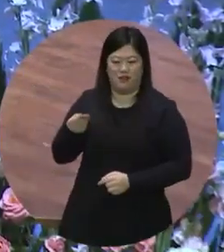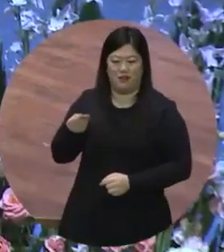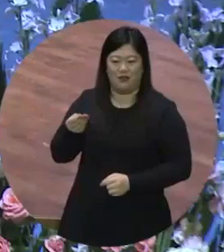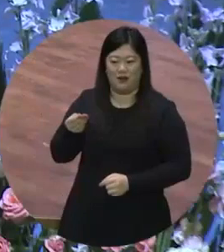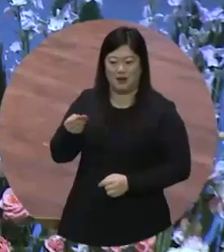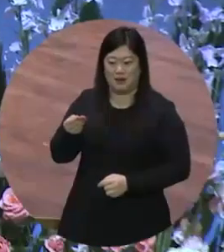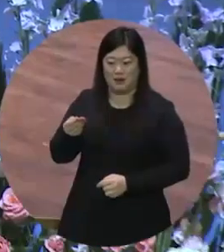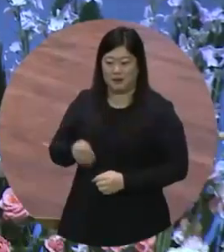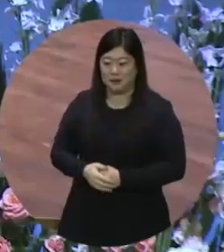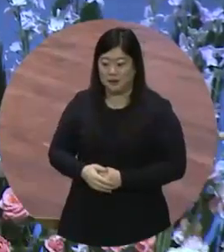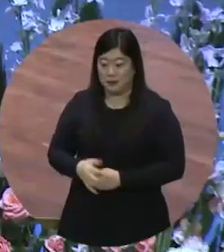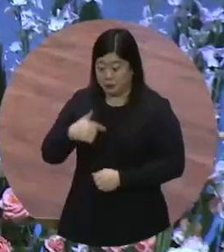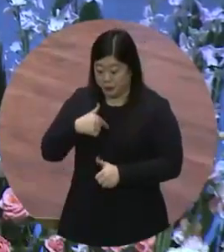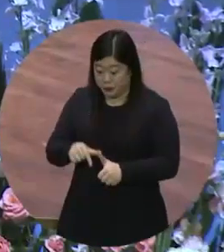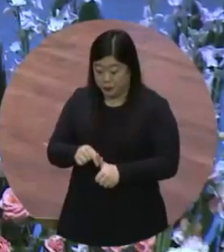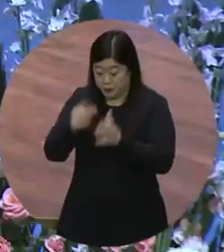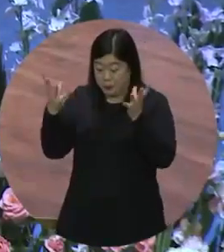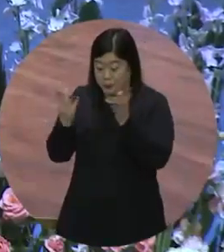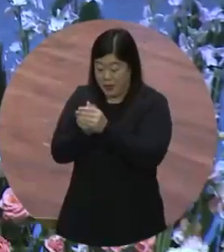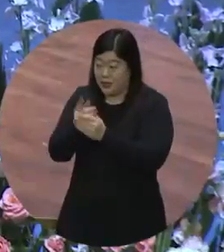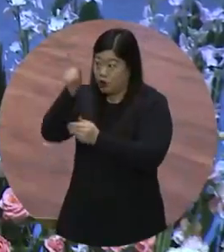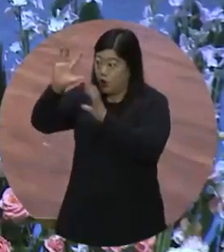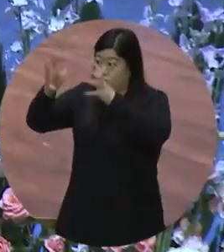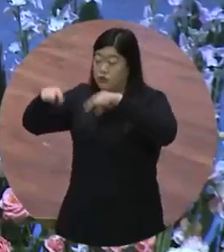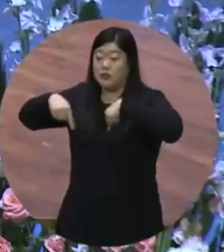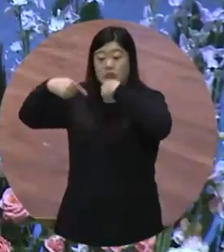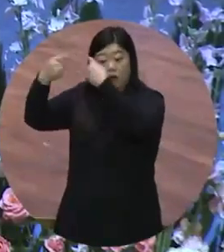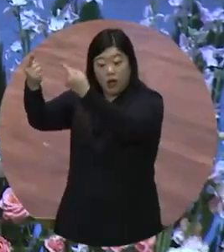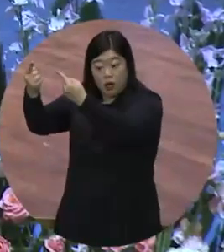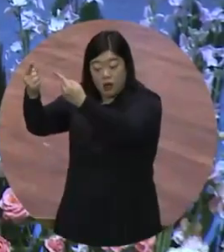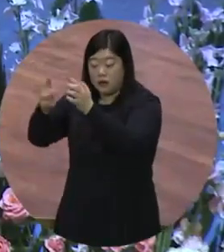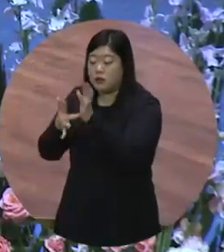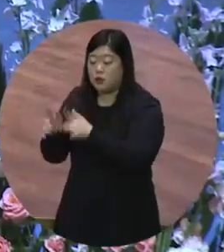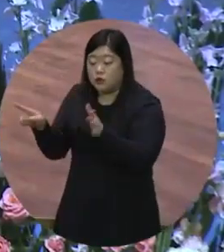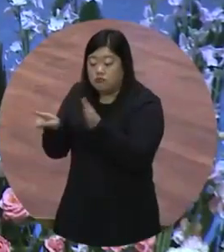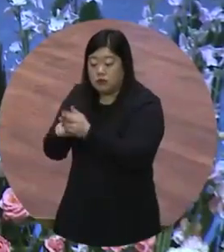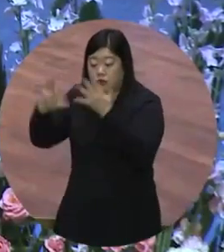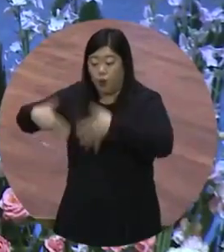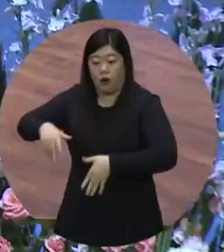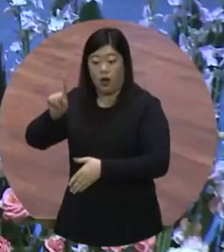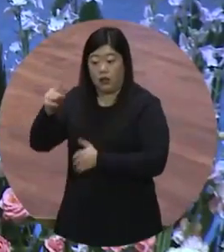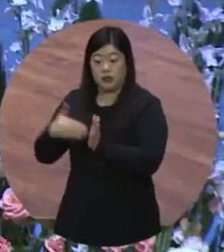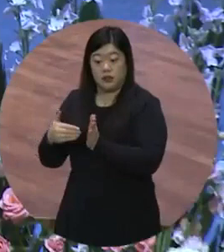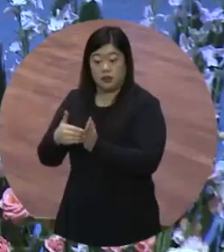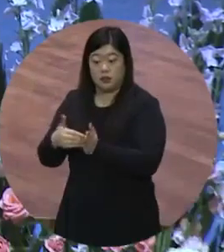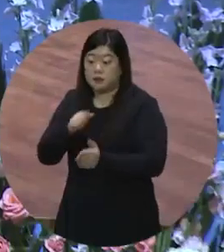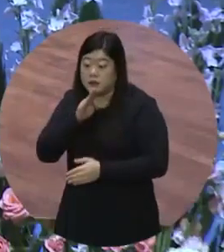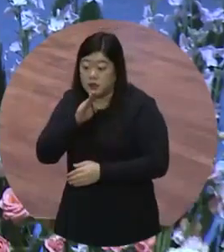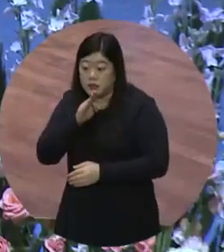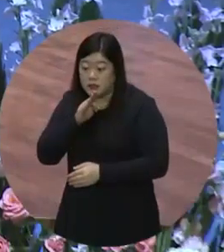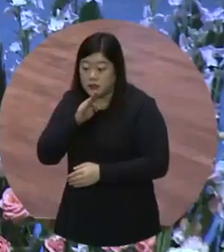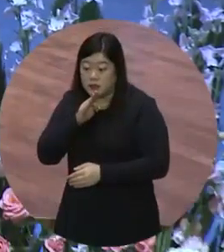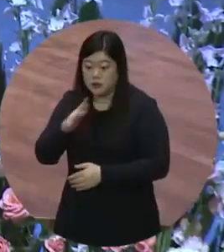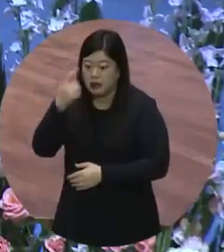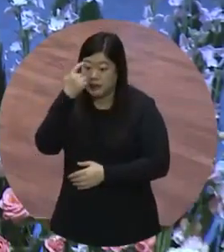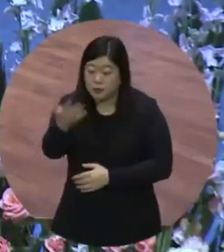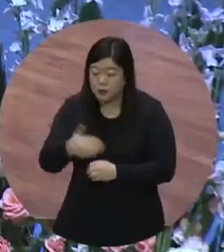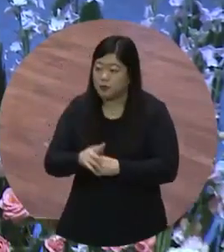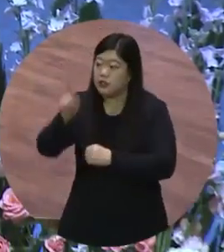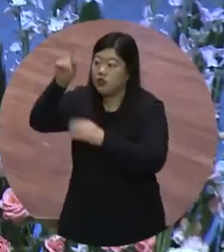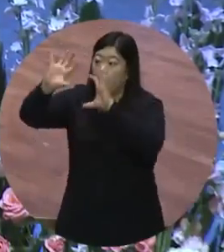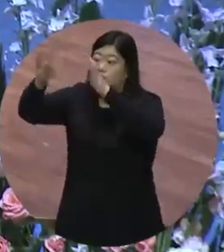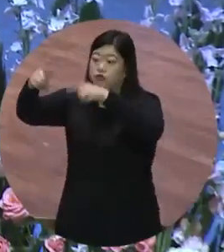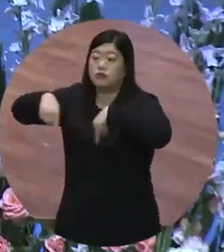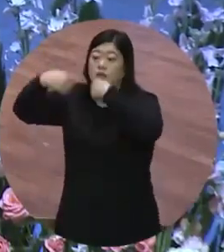우리가 구원을 얻어서 천국 들어갈 수 있는 조건은 다른 거 아니에요. 어떻게 천국 들어갑니까? 누가 천국 들어가요?